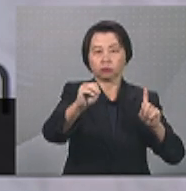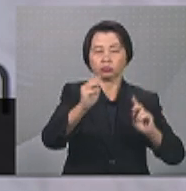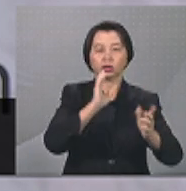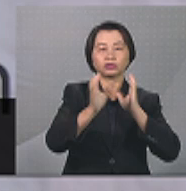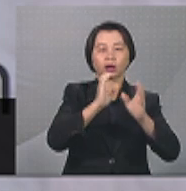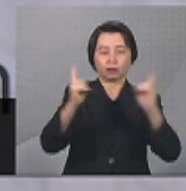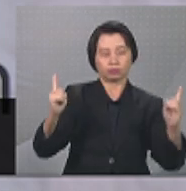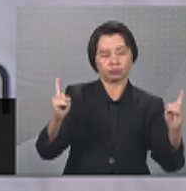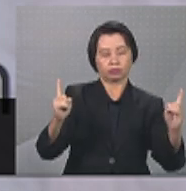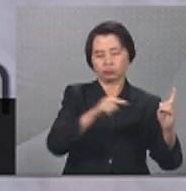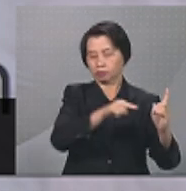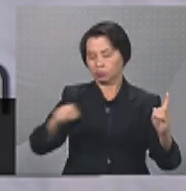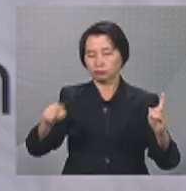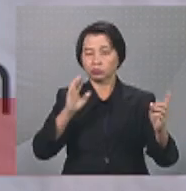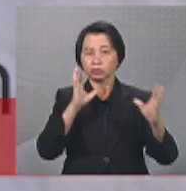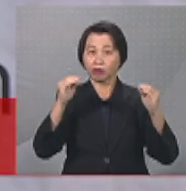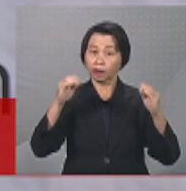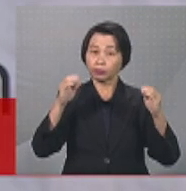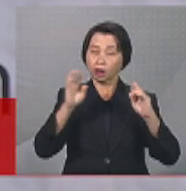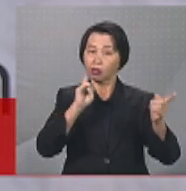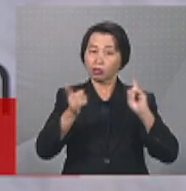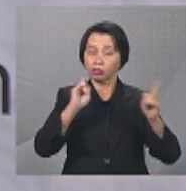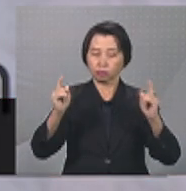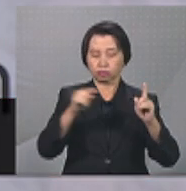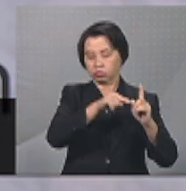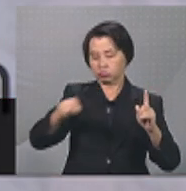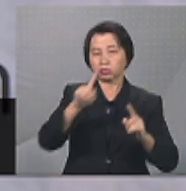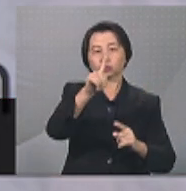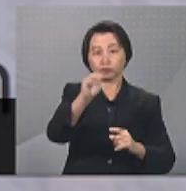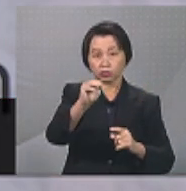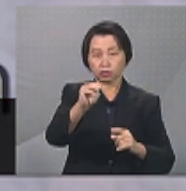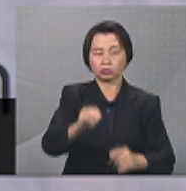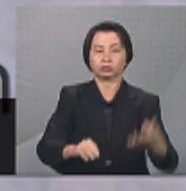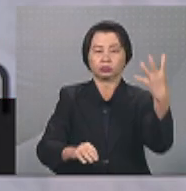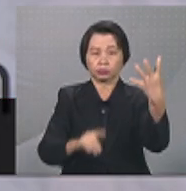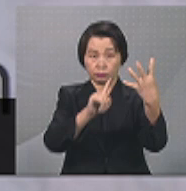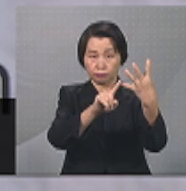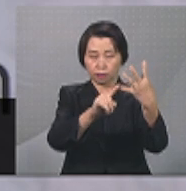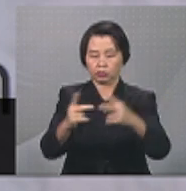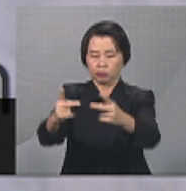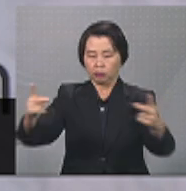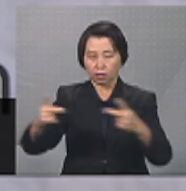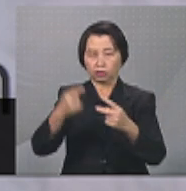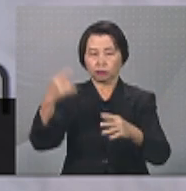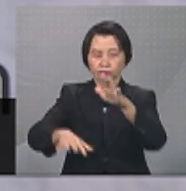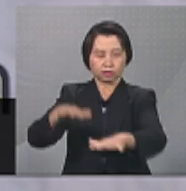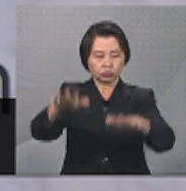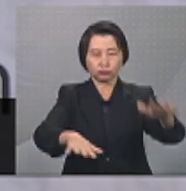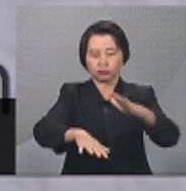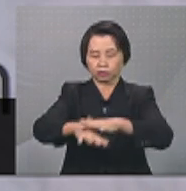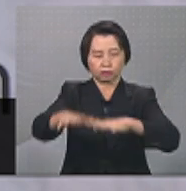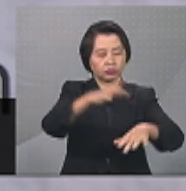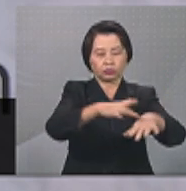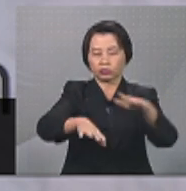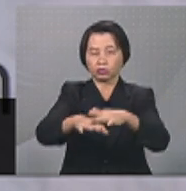bersemuka dengan orang lain, iaitu close conversation. Dan keempat, memastikan kawasan kerap disentuh adalah